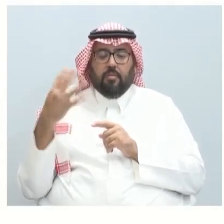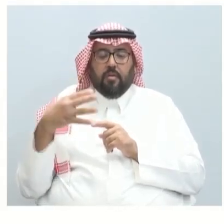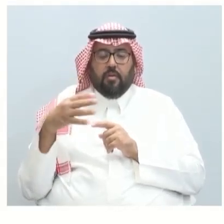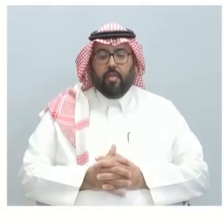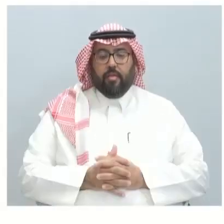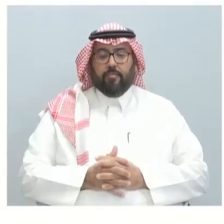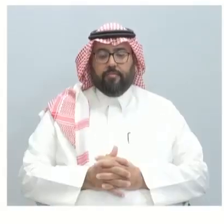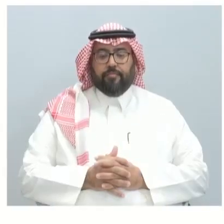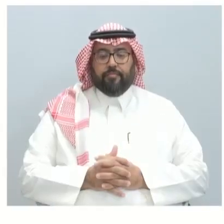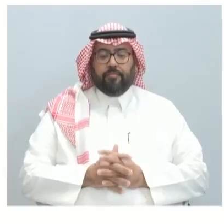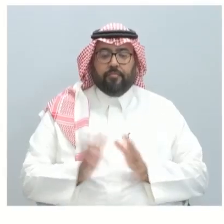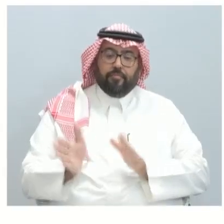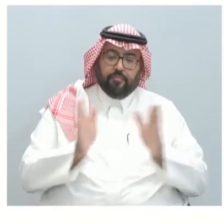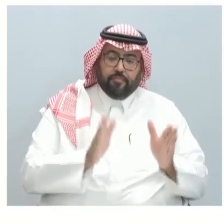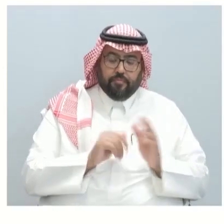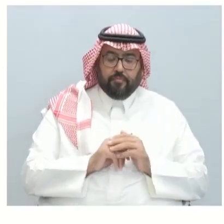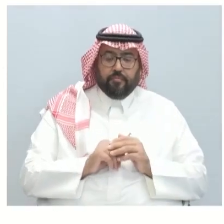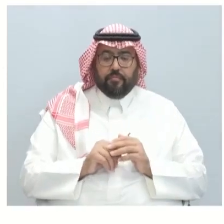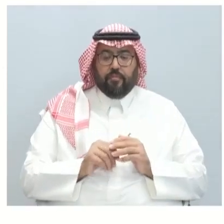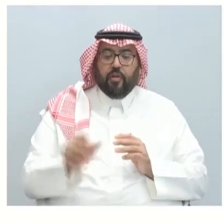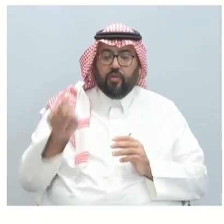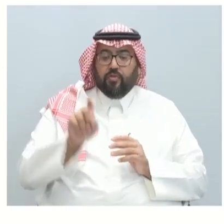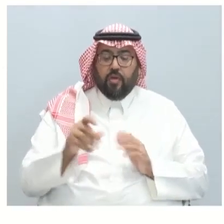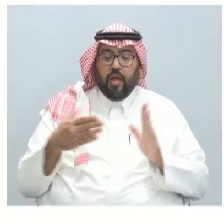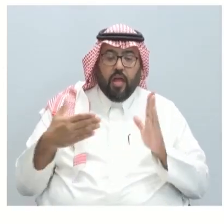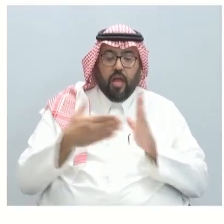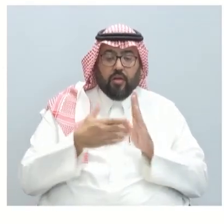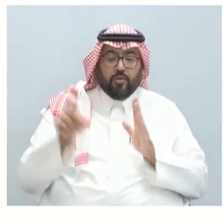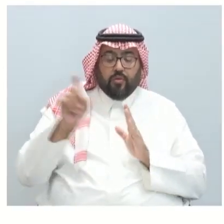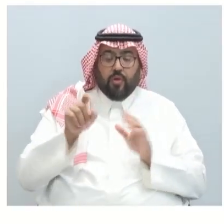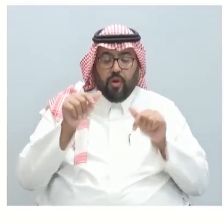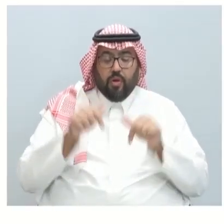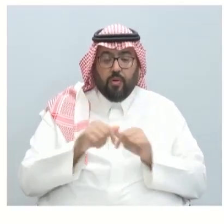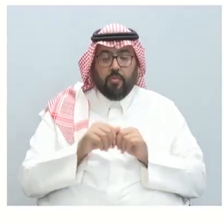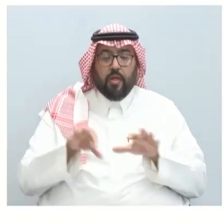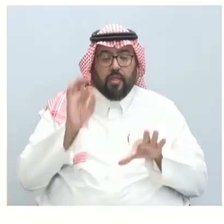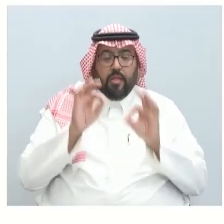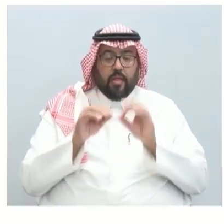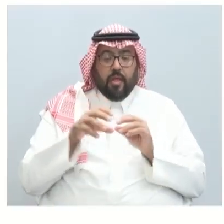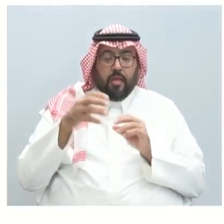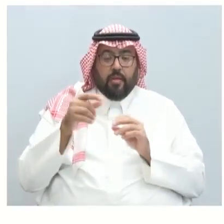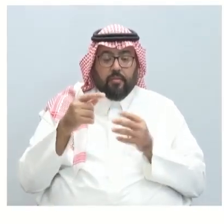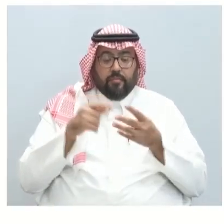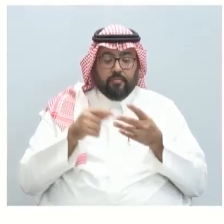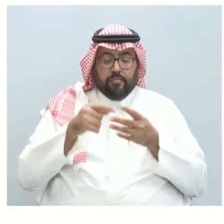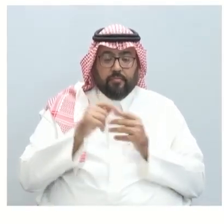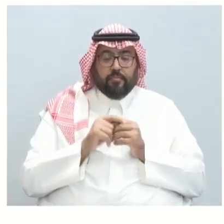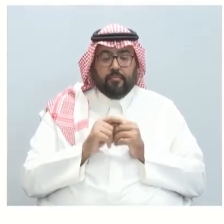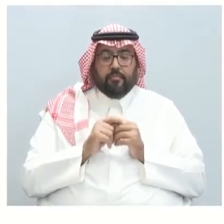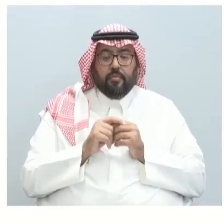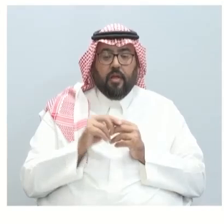مترا الان ننتقل الى هذا السؤال وهو اخر سؤال معنا لهذا اليوم اختيار من متعدد